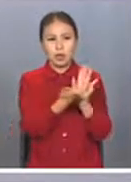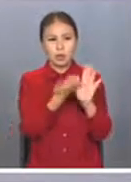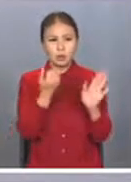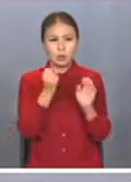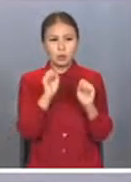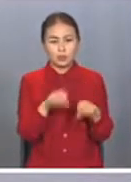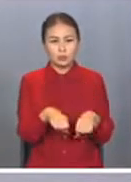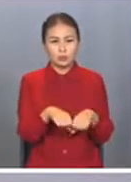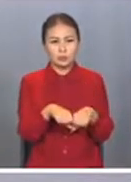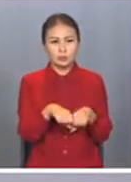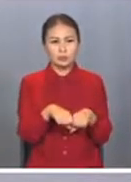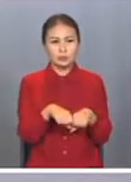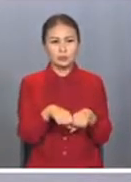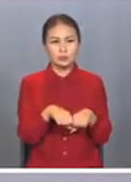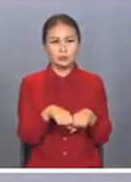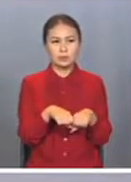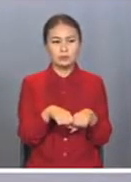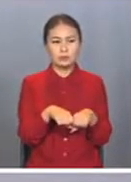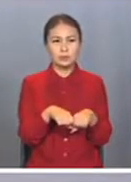Яғни екеуін табу үшін